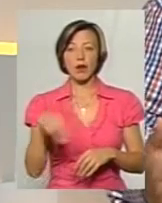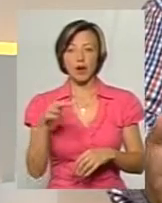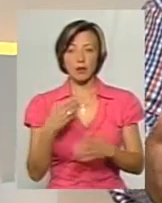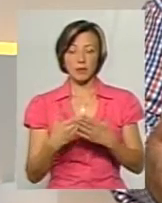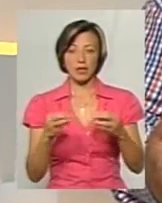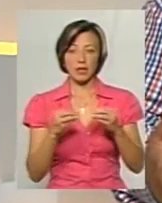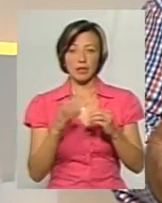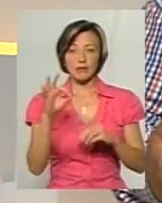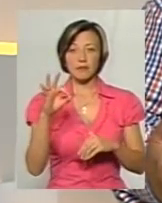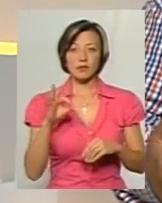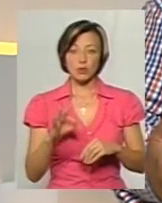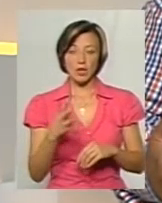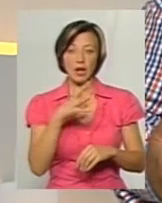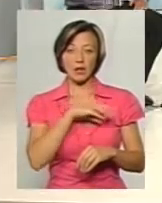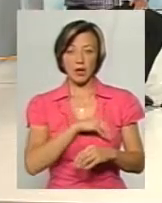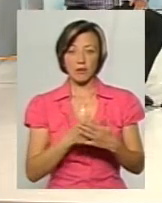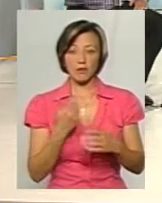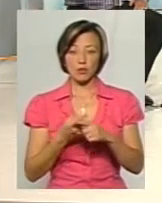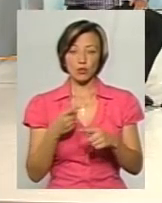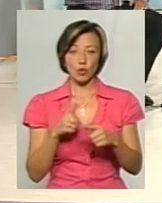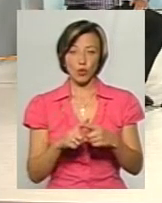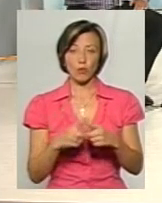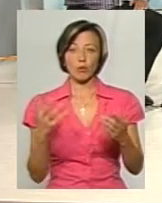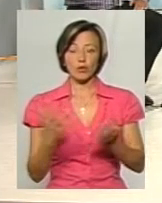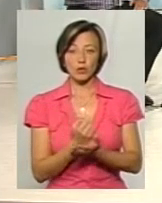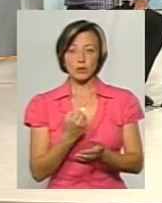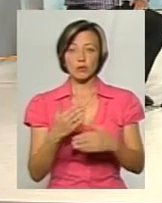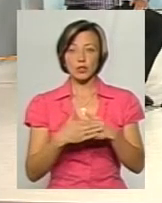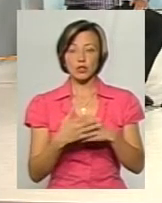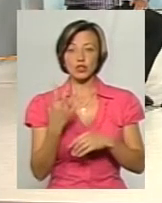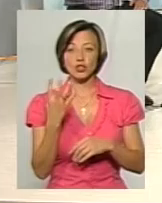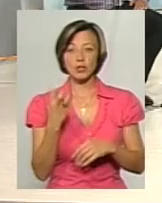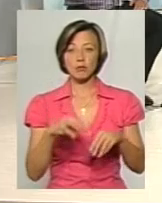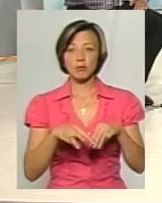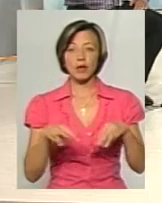взяти 10% рентабельності від цього ринку, ми отримаємо близько